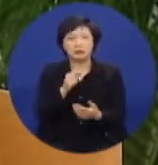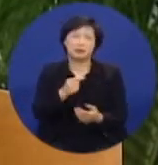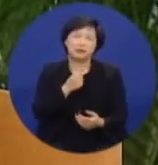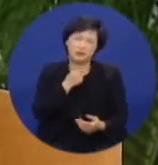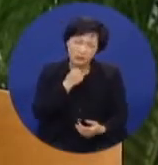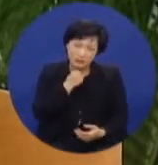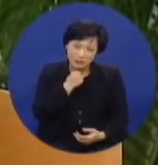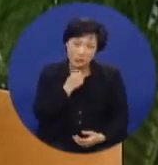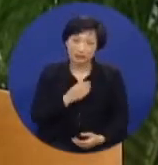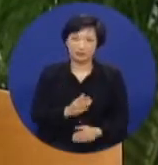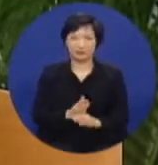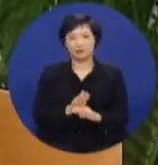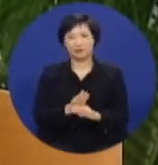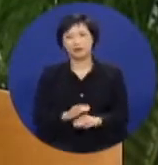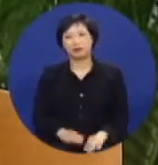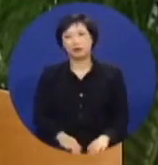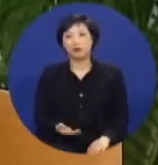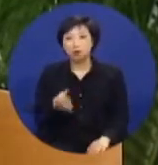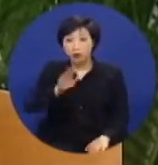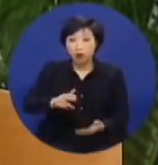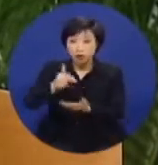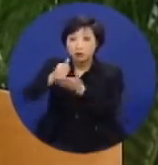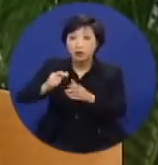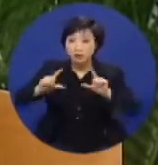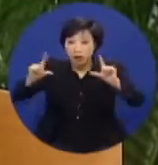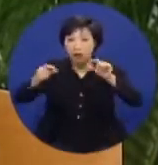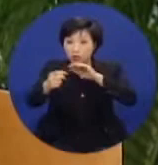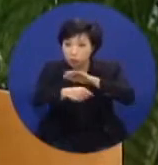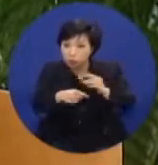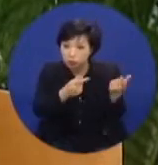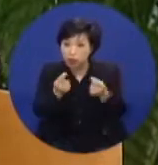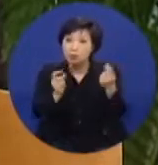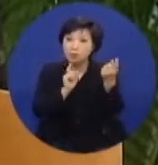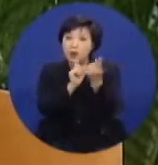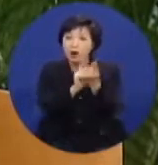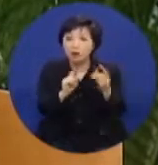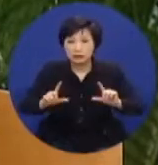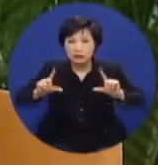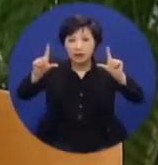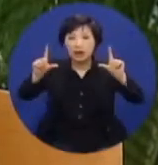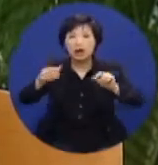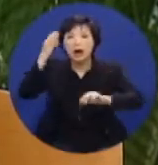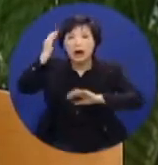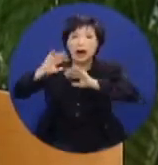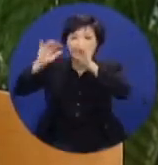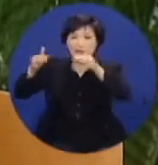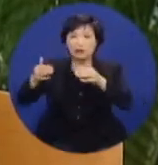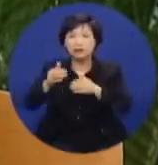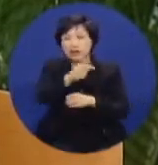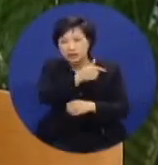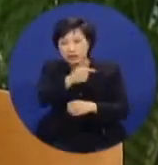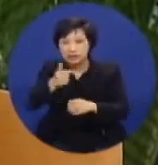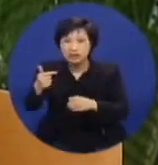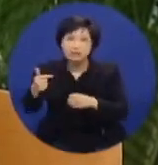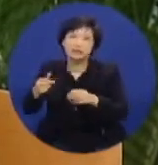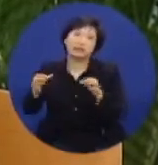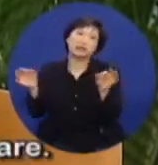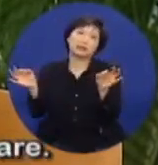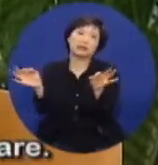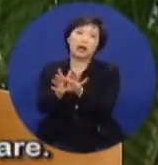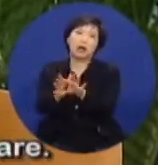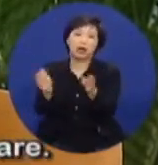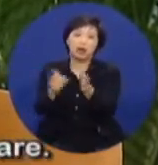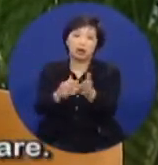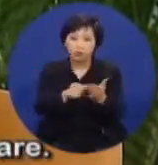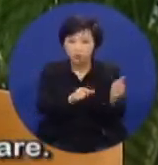원한다 그러나 쥐게 날이 2조 까지 오리니 그 날에는 하늘이 소비로 오빠 나가고